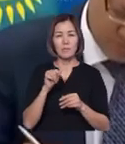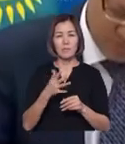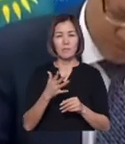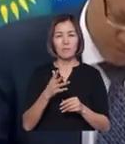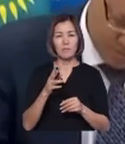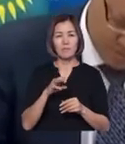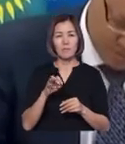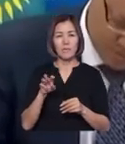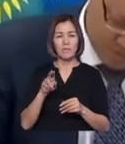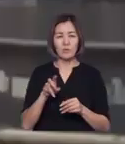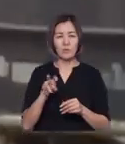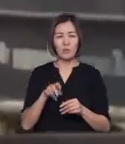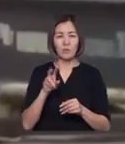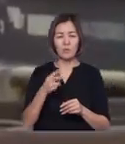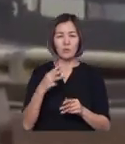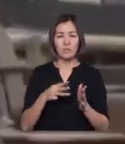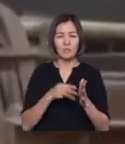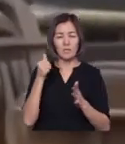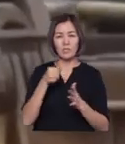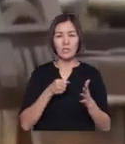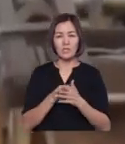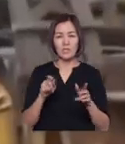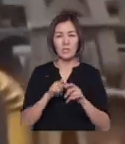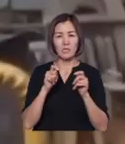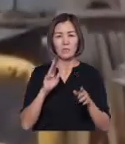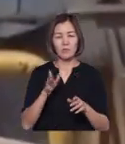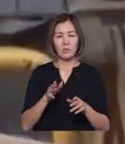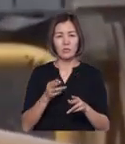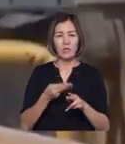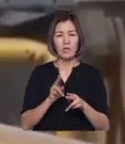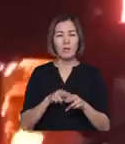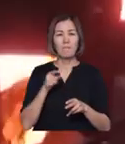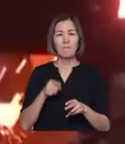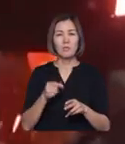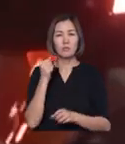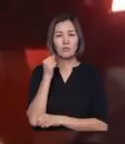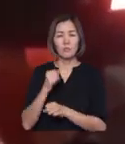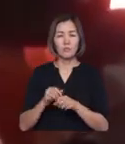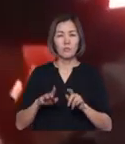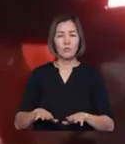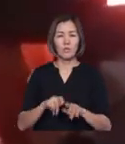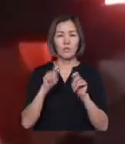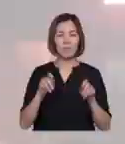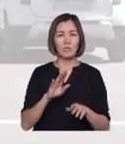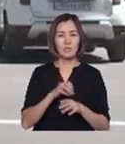ақш доллар. Жоба 2028 жылдың соңына дейін пайдалануға берілмек. Онда мыңға жуық жұмыс орындары қамтылады.